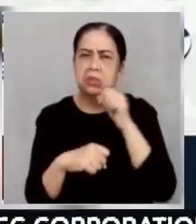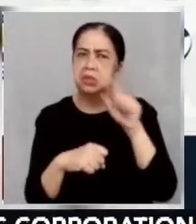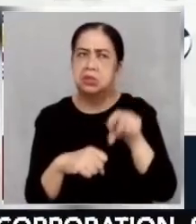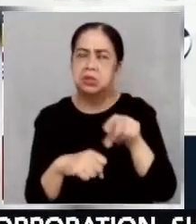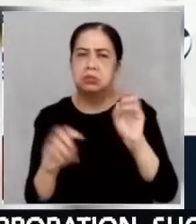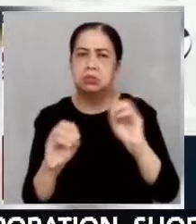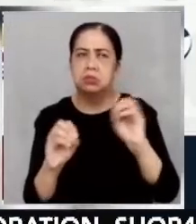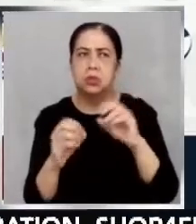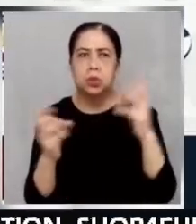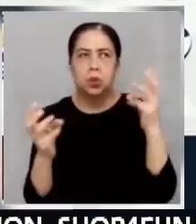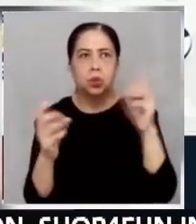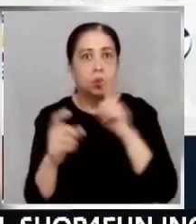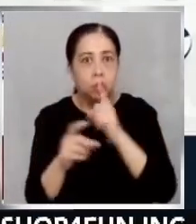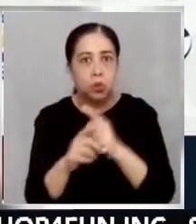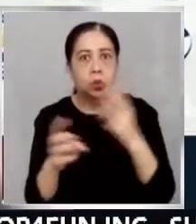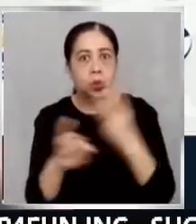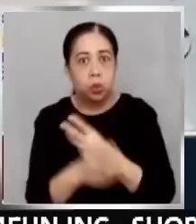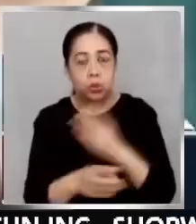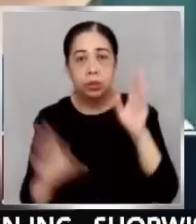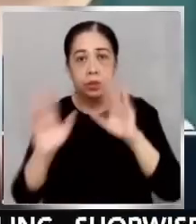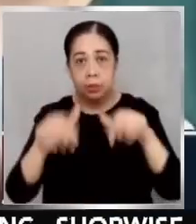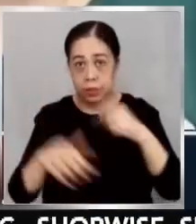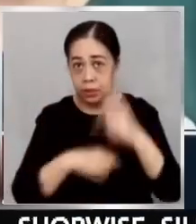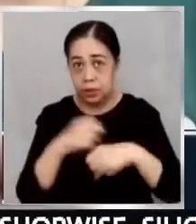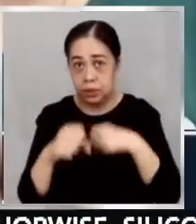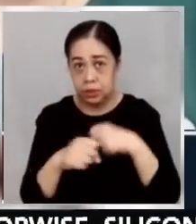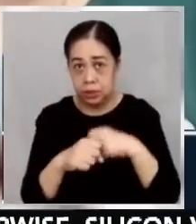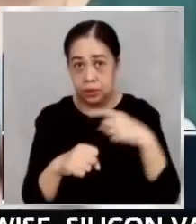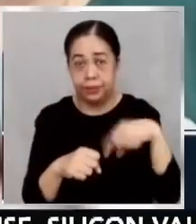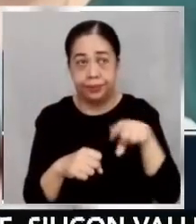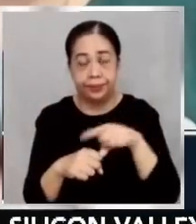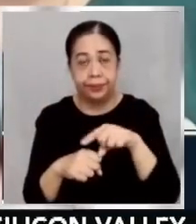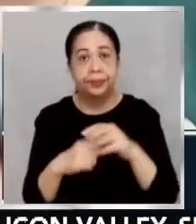major problem for this year itong ating mga